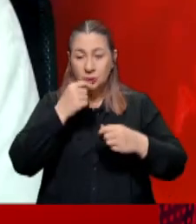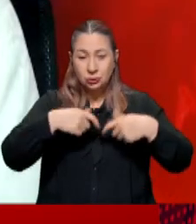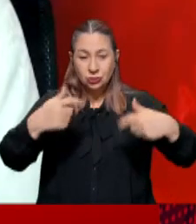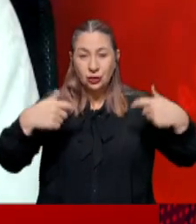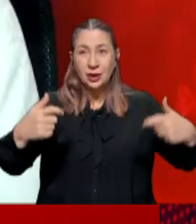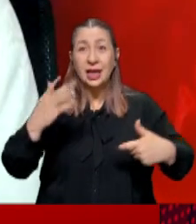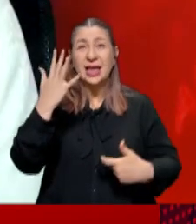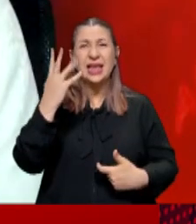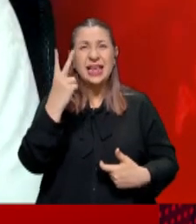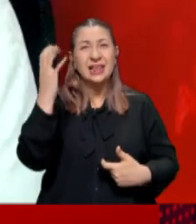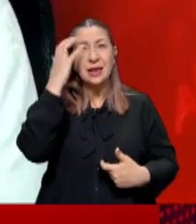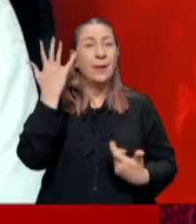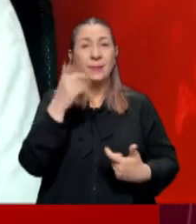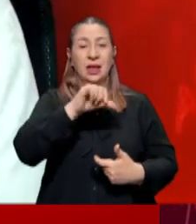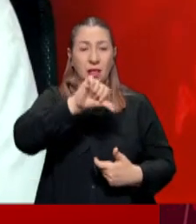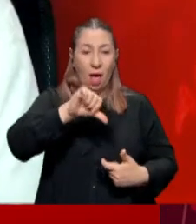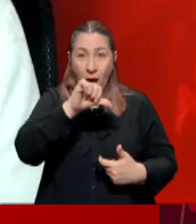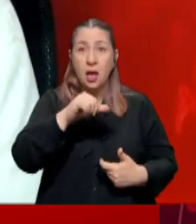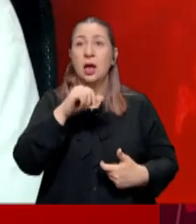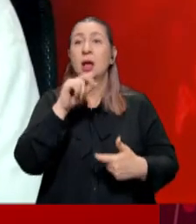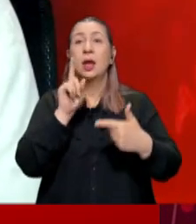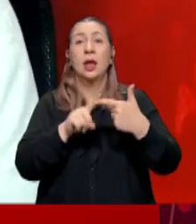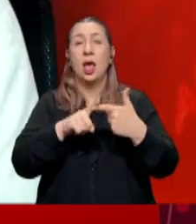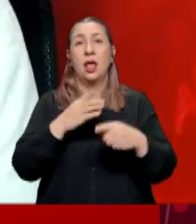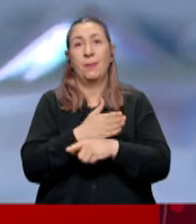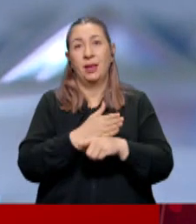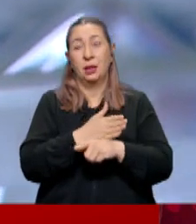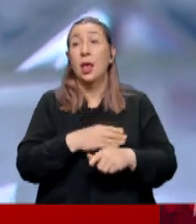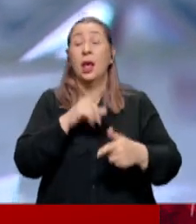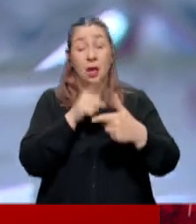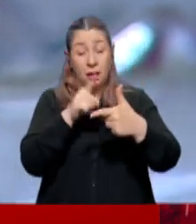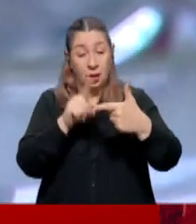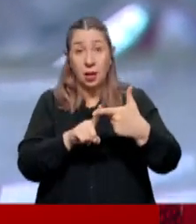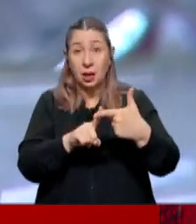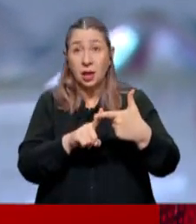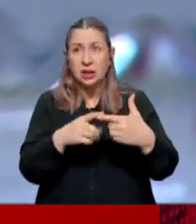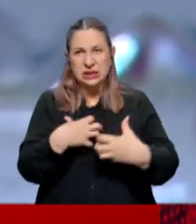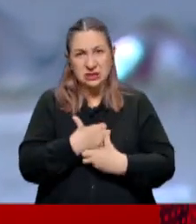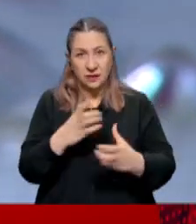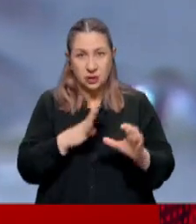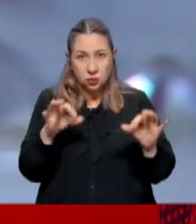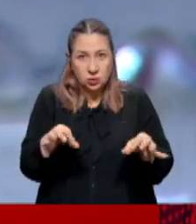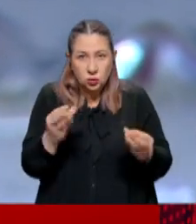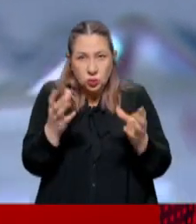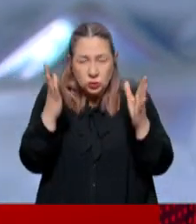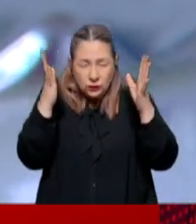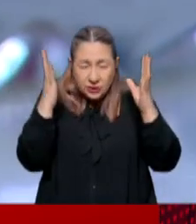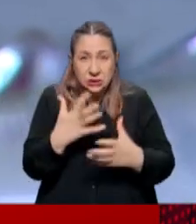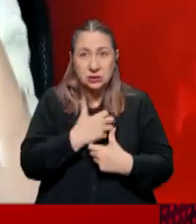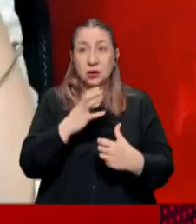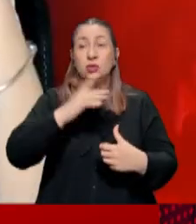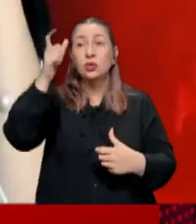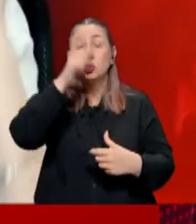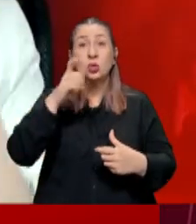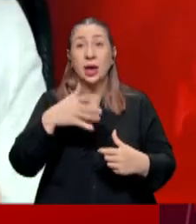Soframızdaki iki temel ürün, birisi yağ, birisi ekmek. İkisinde de sıkıntı var şu anda, ciddi sıkıntı var.